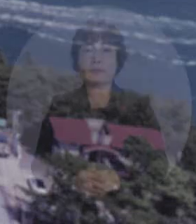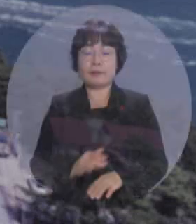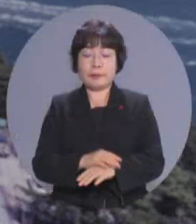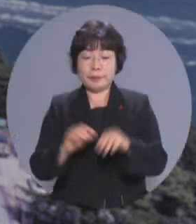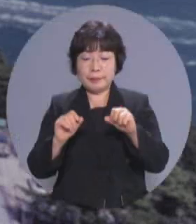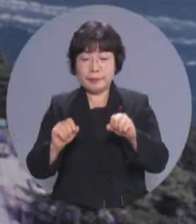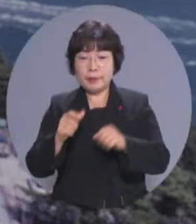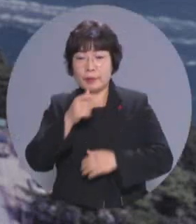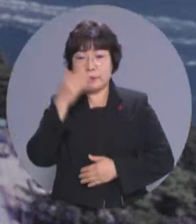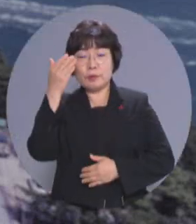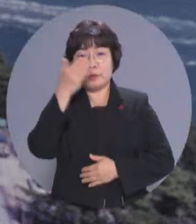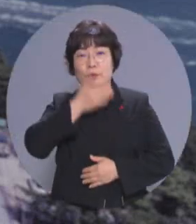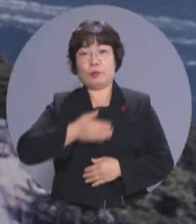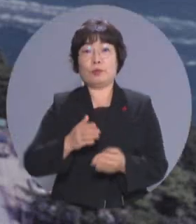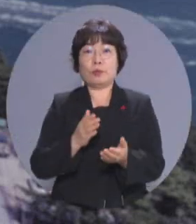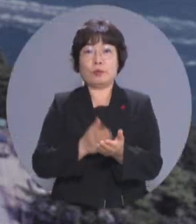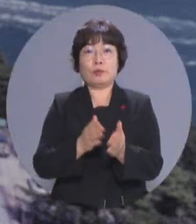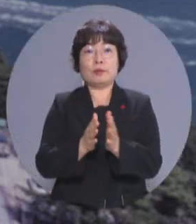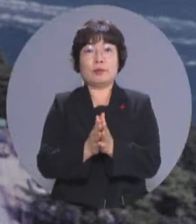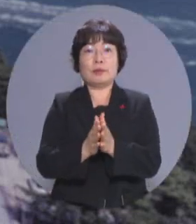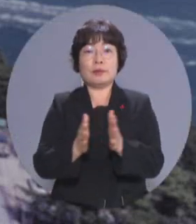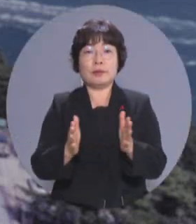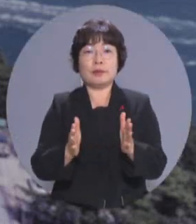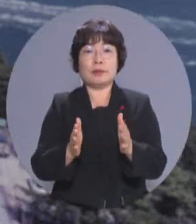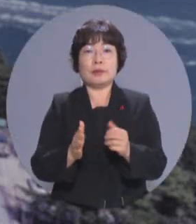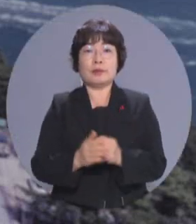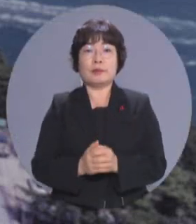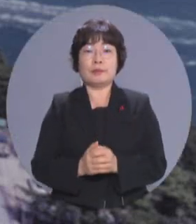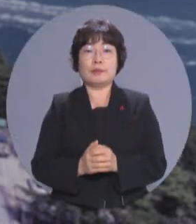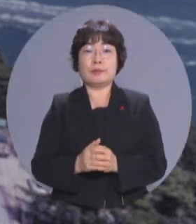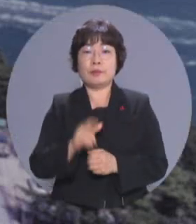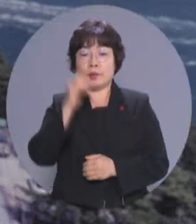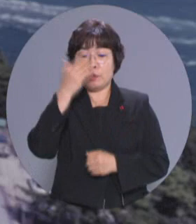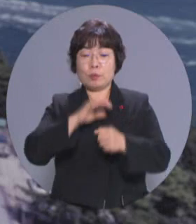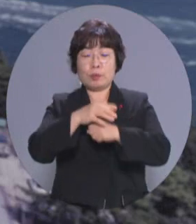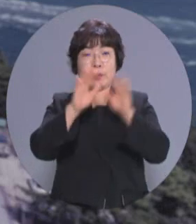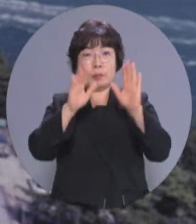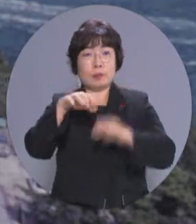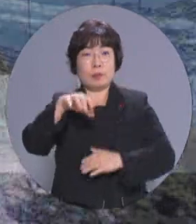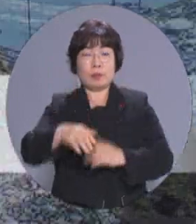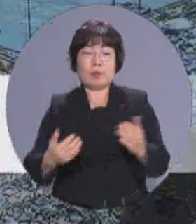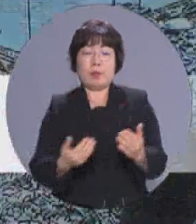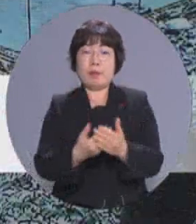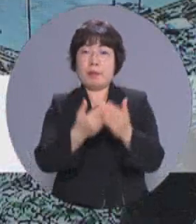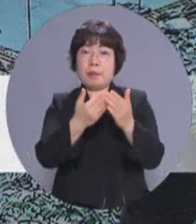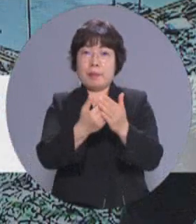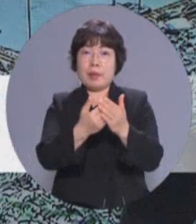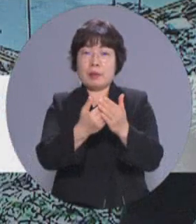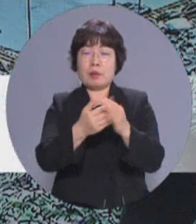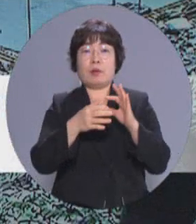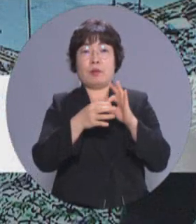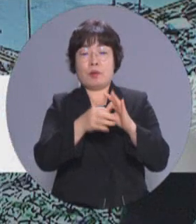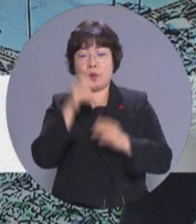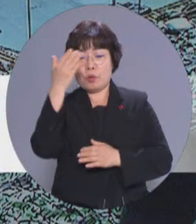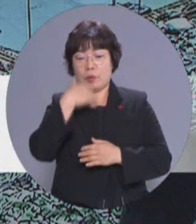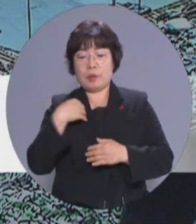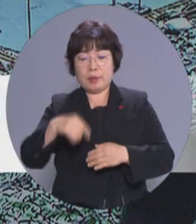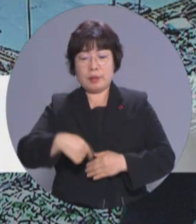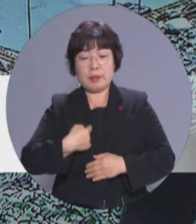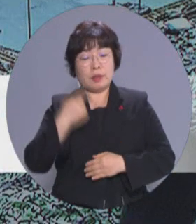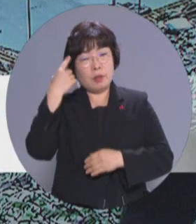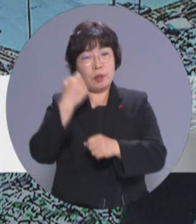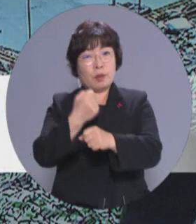여러분 안녕하십니까 여수 MBC 뉴스 데스크입니다 여수세계 박람회장 공공 개발과 관련해 여수시가